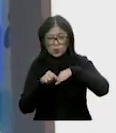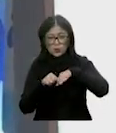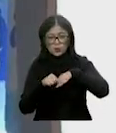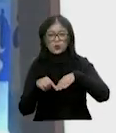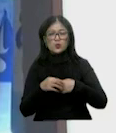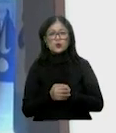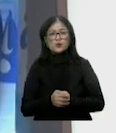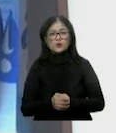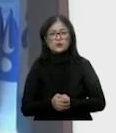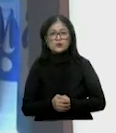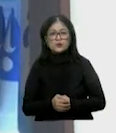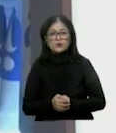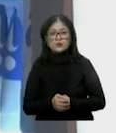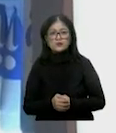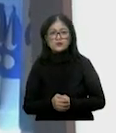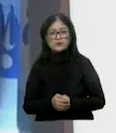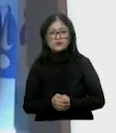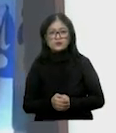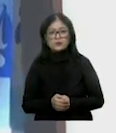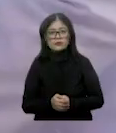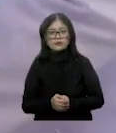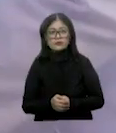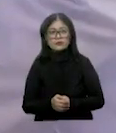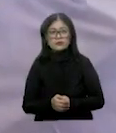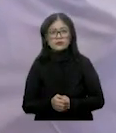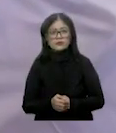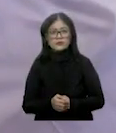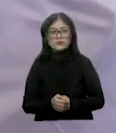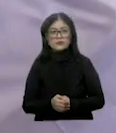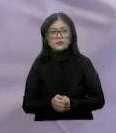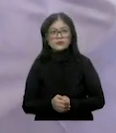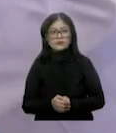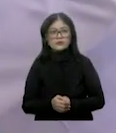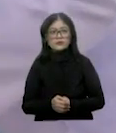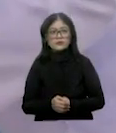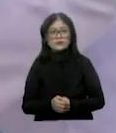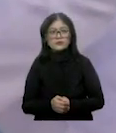Dari Tangerang, Banten, Nunung Purnomo, melaporkan.